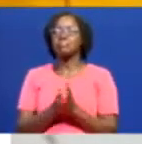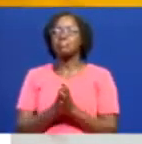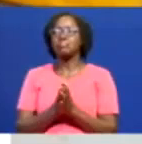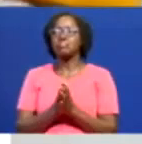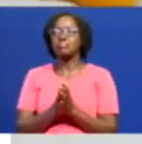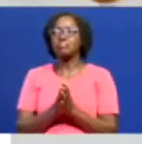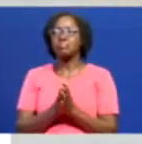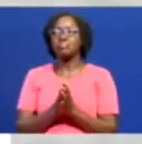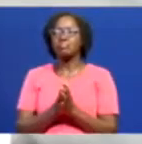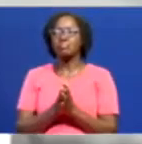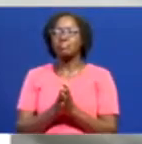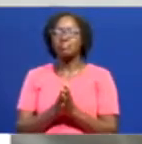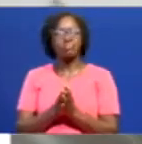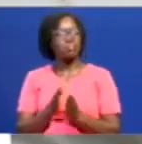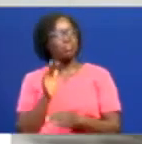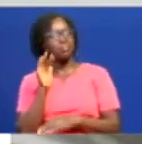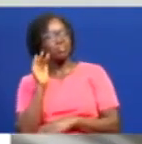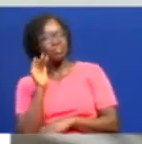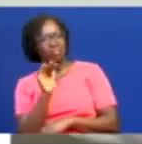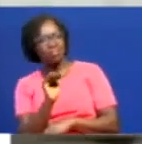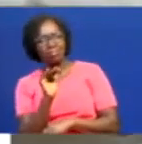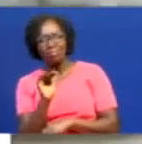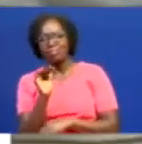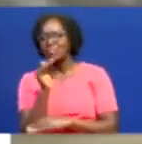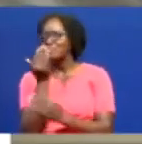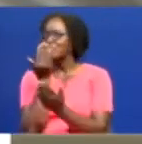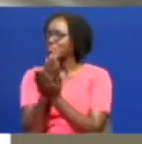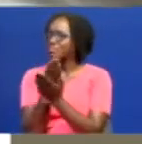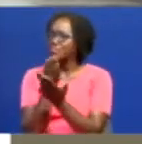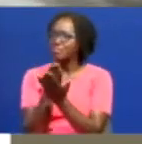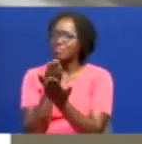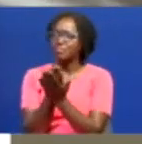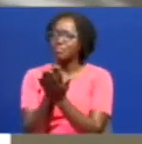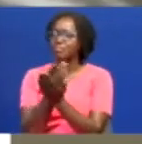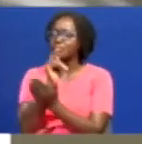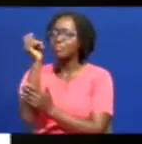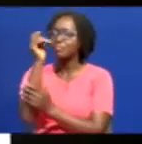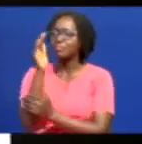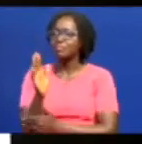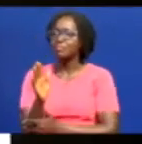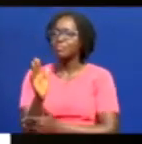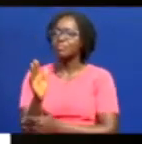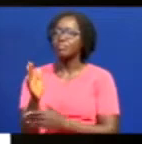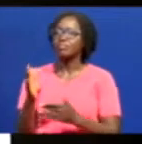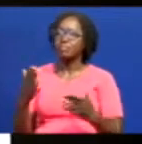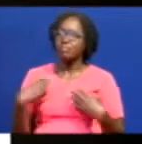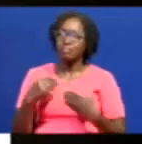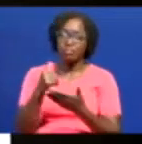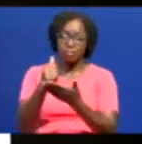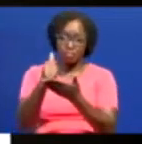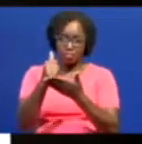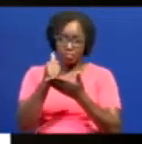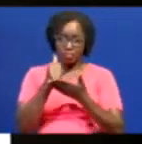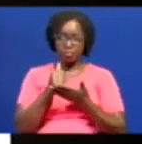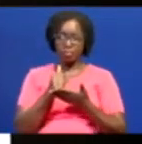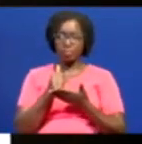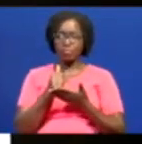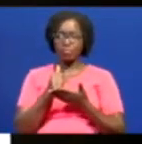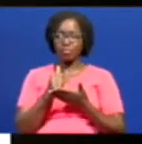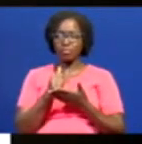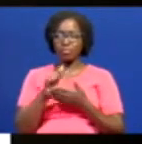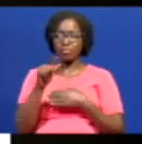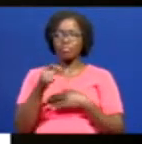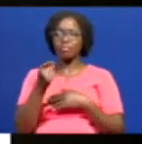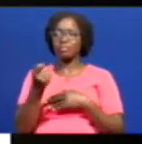like requesting and pleading to the Kenyans, to people to help me, because I need